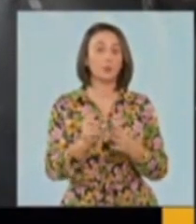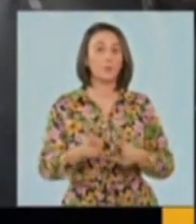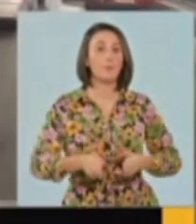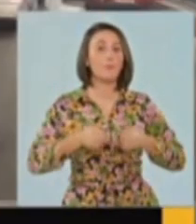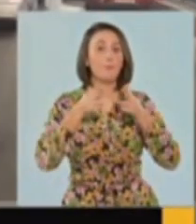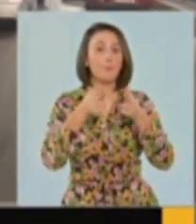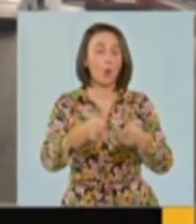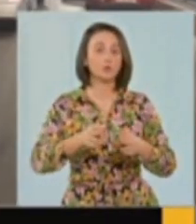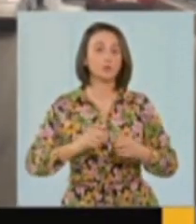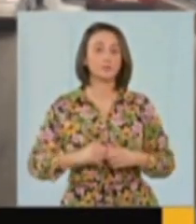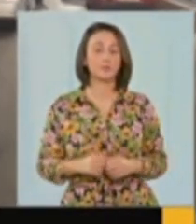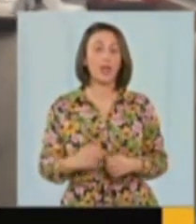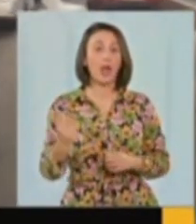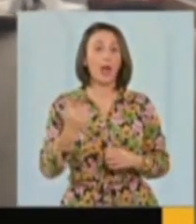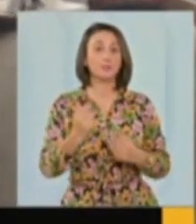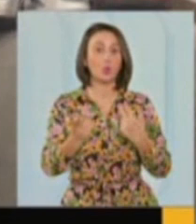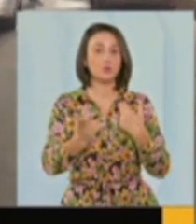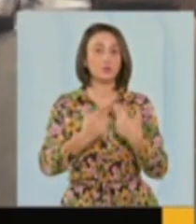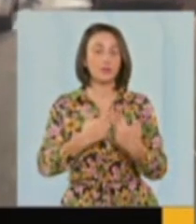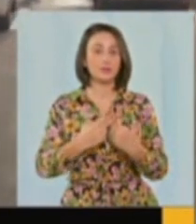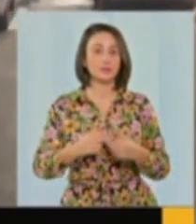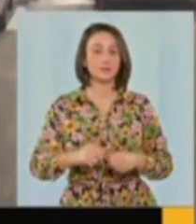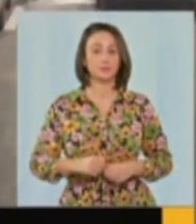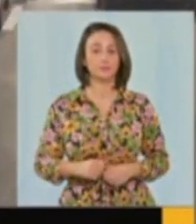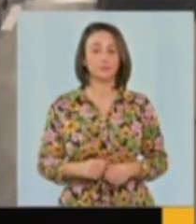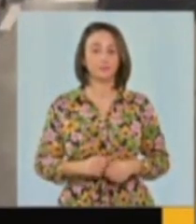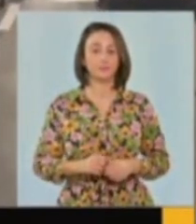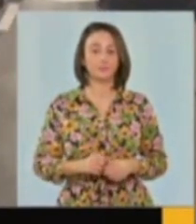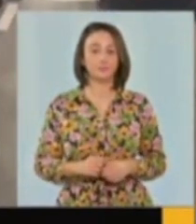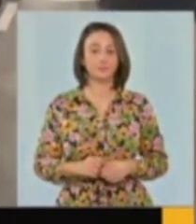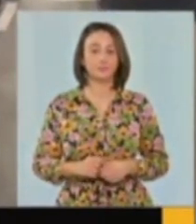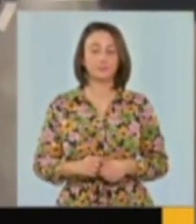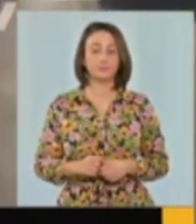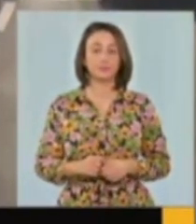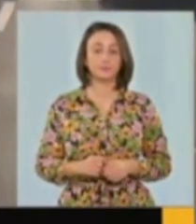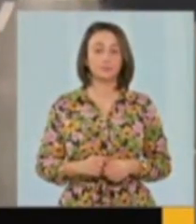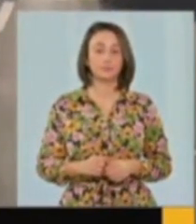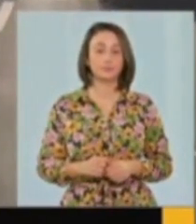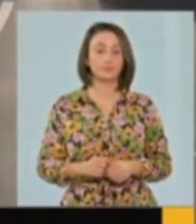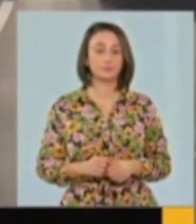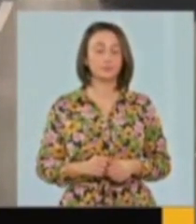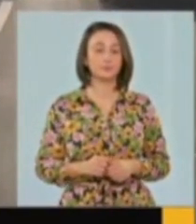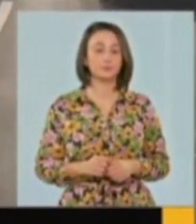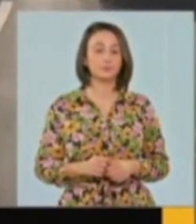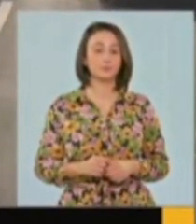podul Nicolae Grigorescu, ambele sensuri de deplasare, dinspre